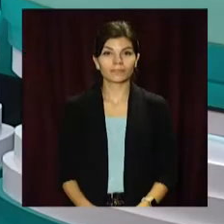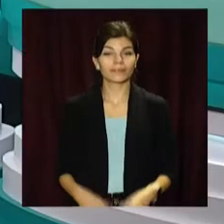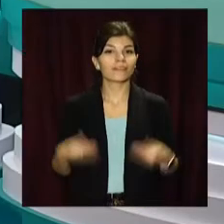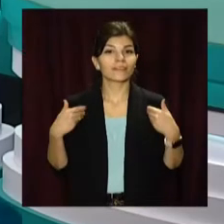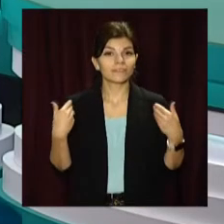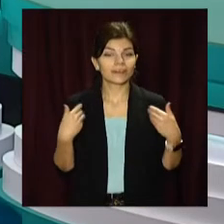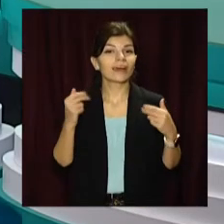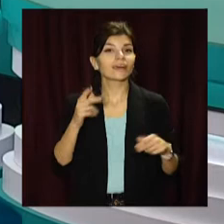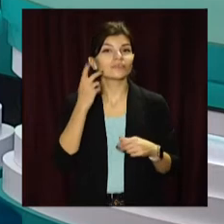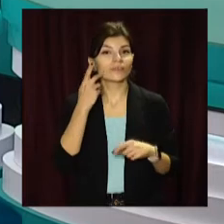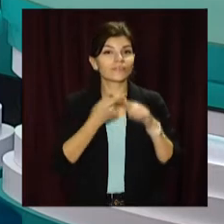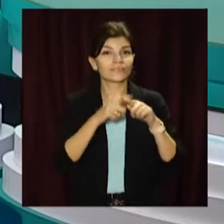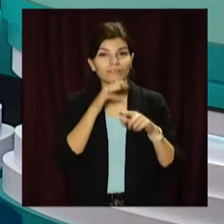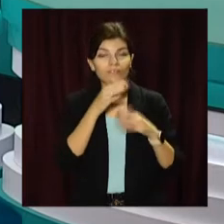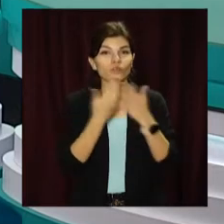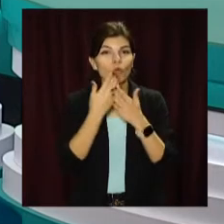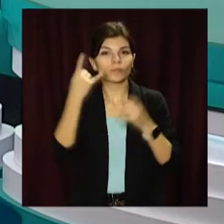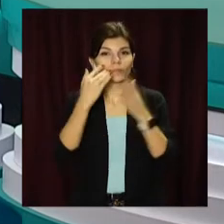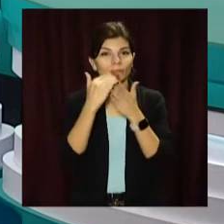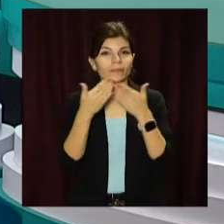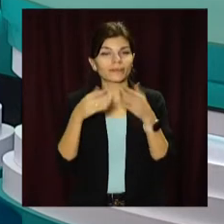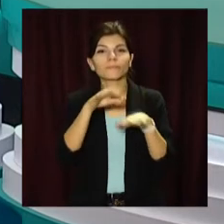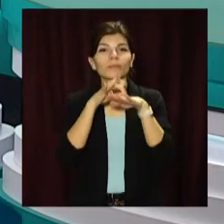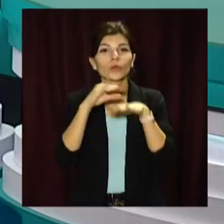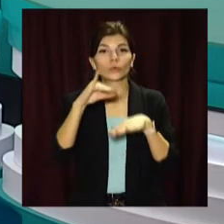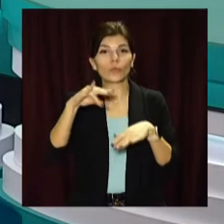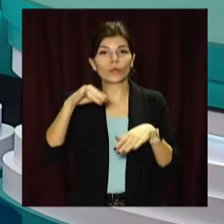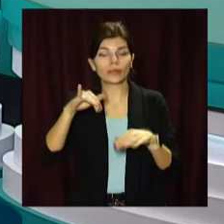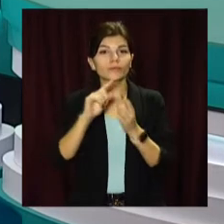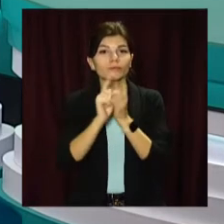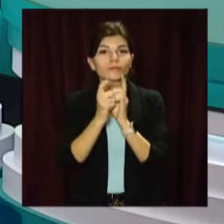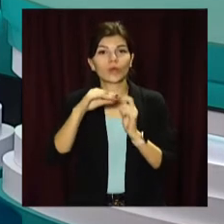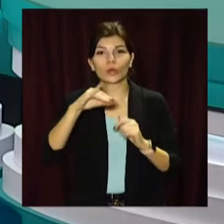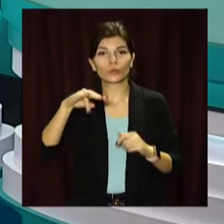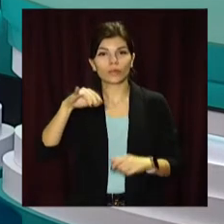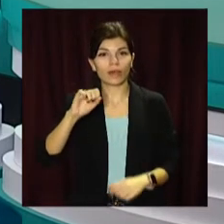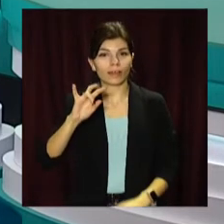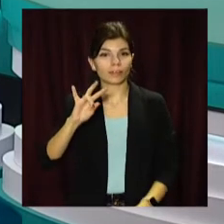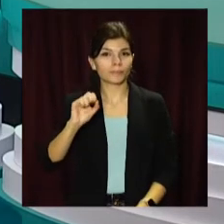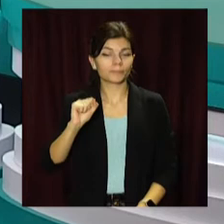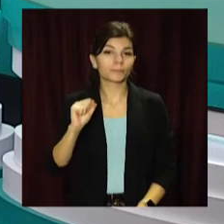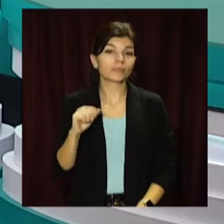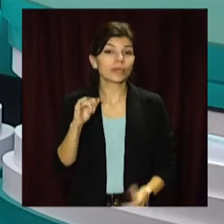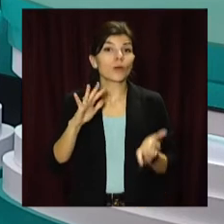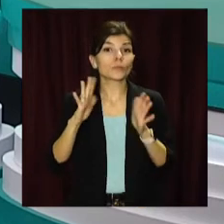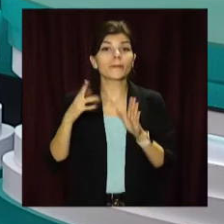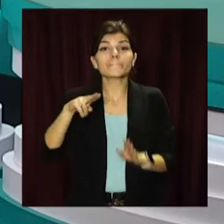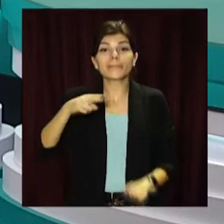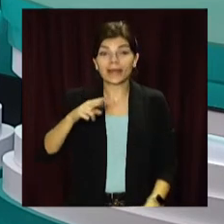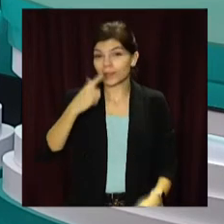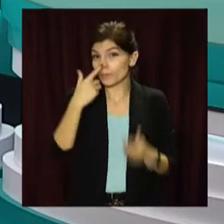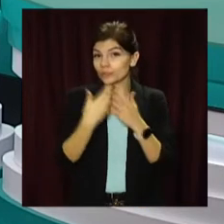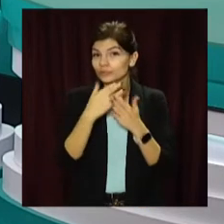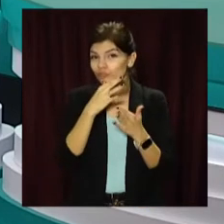Вітаю! Як завжди у цій порі новини на відкритому у студії Юлія Демченко та сурдоперекладачка Юліана Пуговкіна. Про події п'ятниці